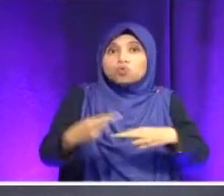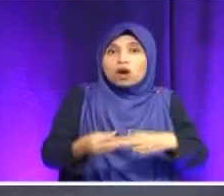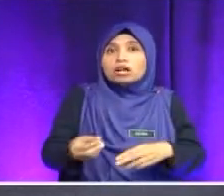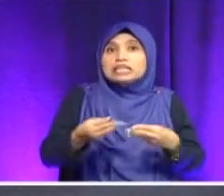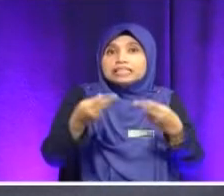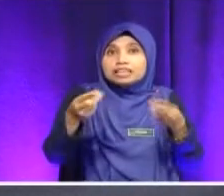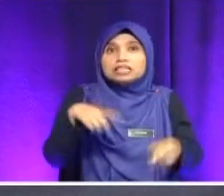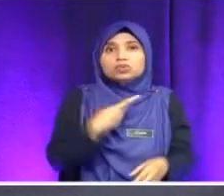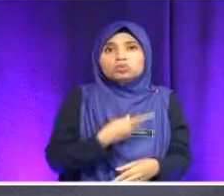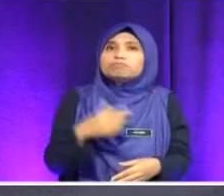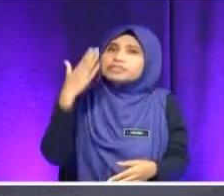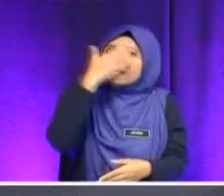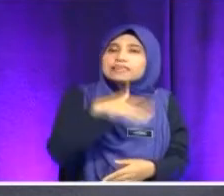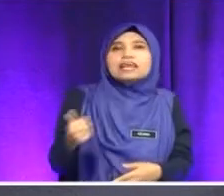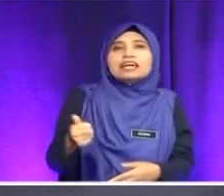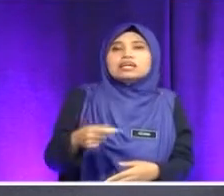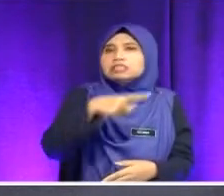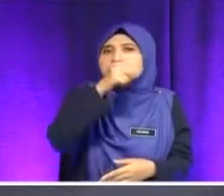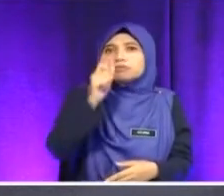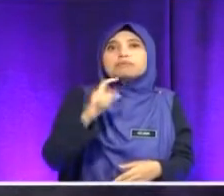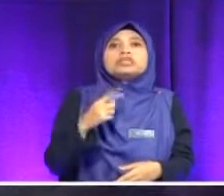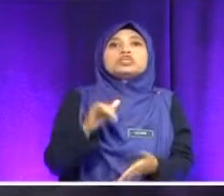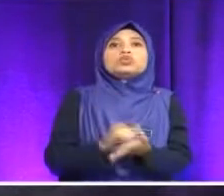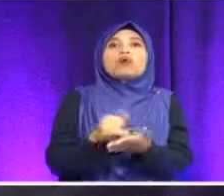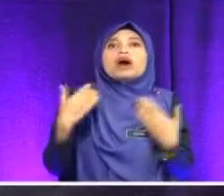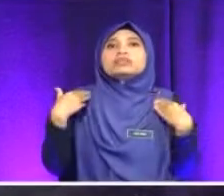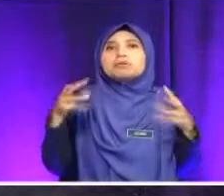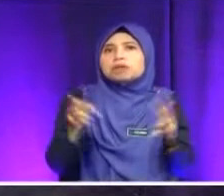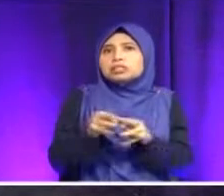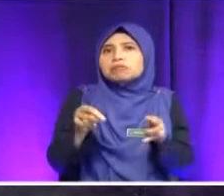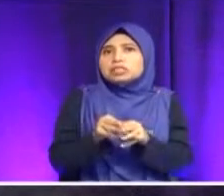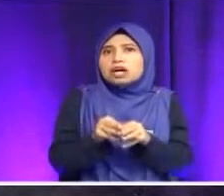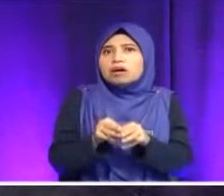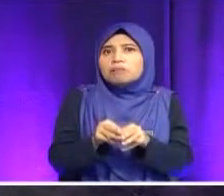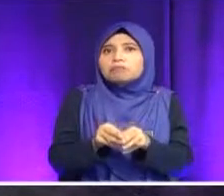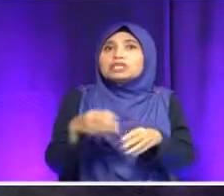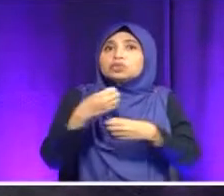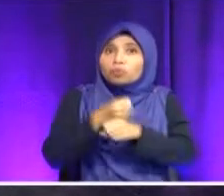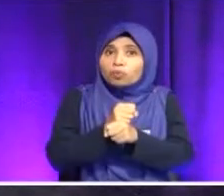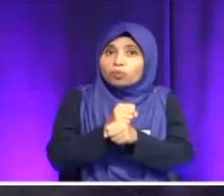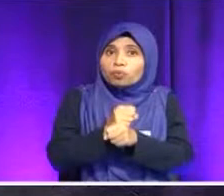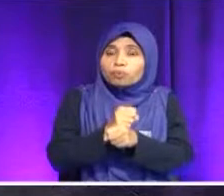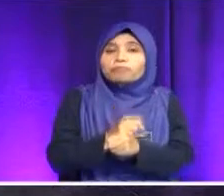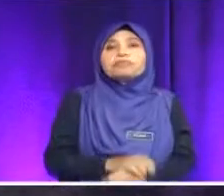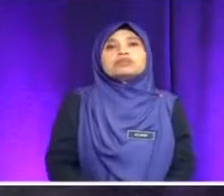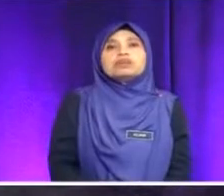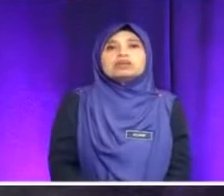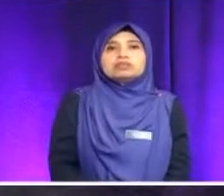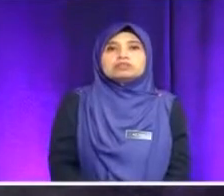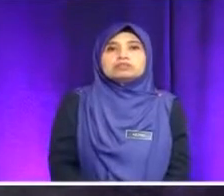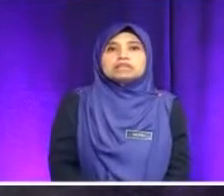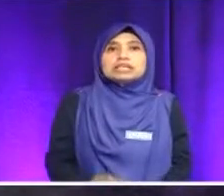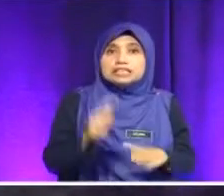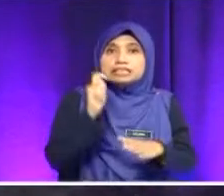menarik sebab kita ada berbagai kan kita ada topi Bishop kita aja bro everyday Nah kita ada fine Wheels